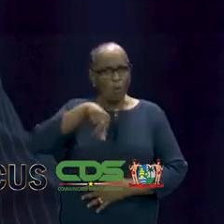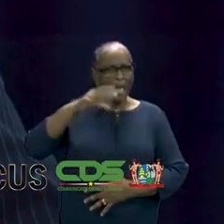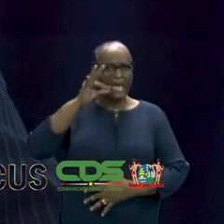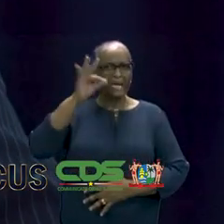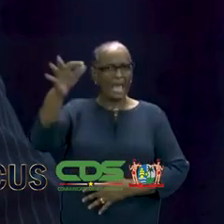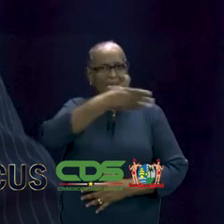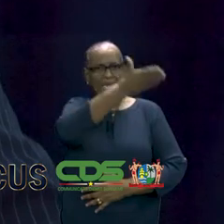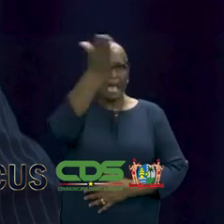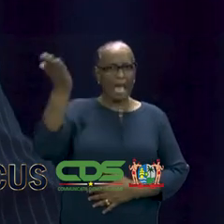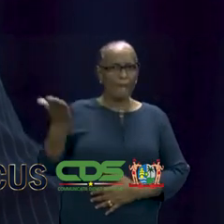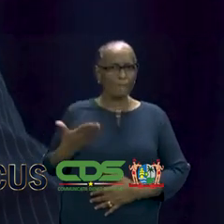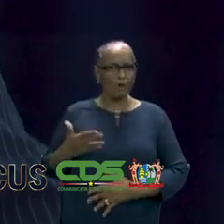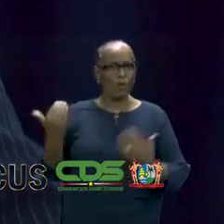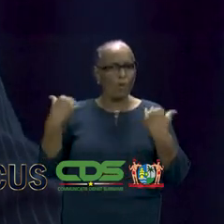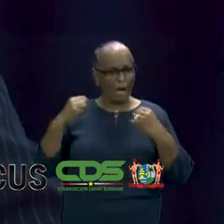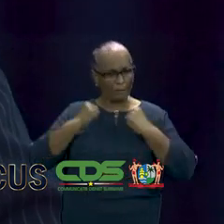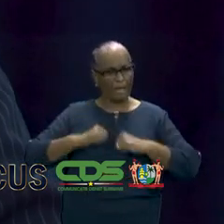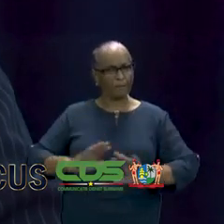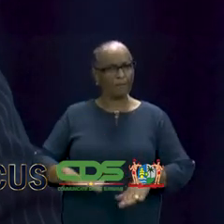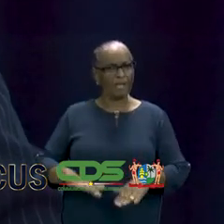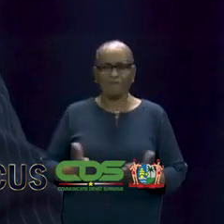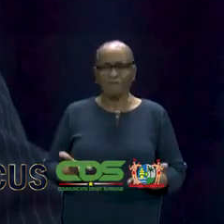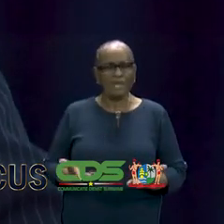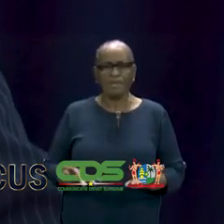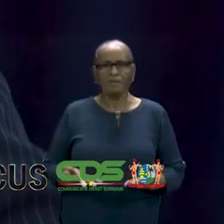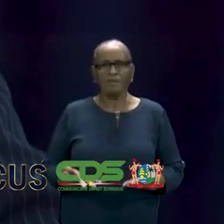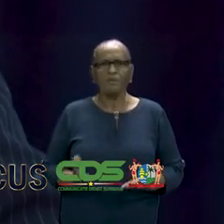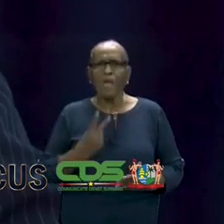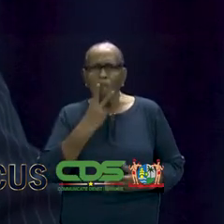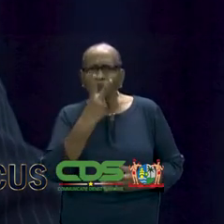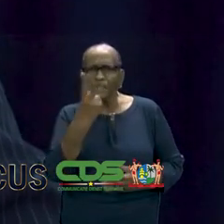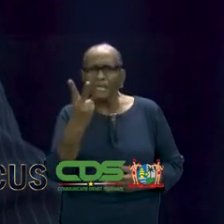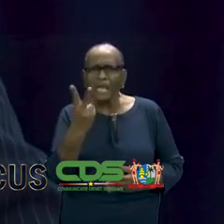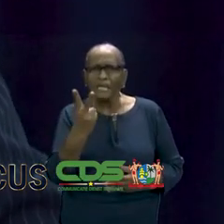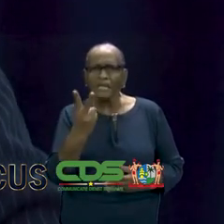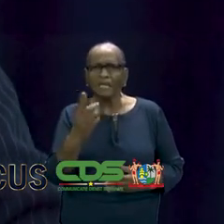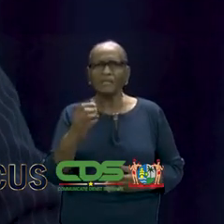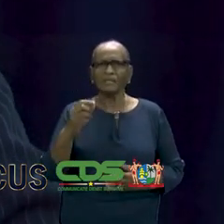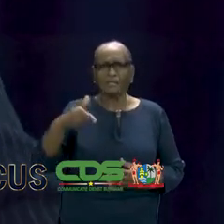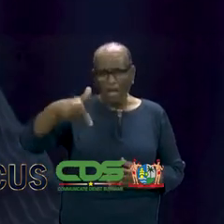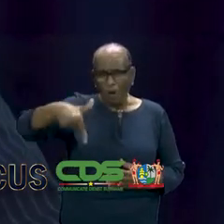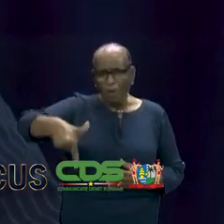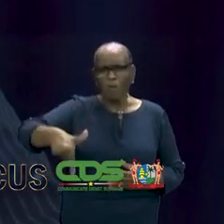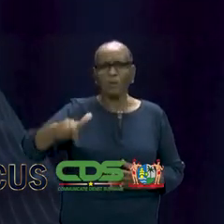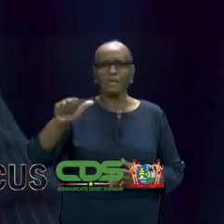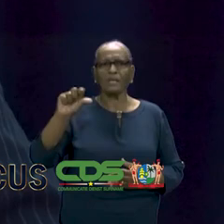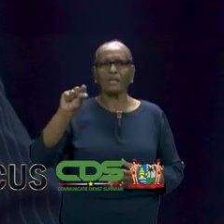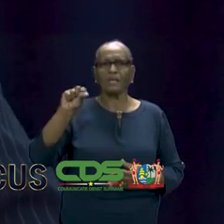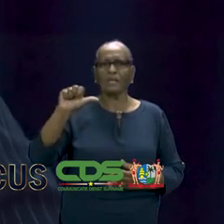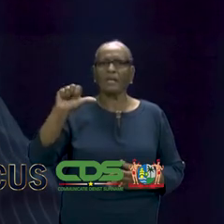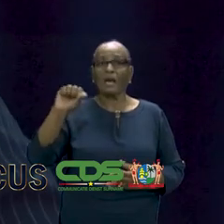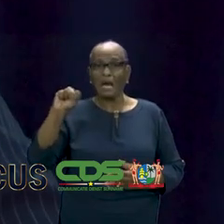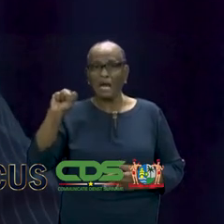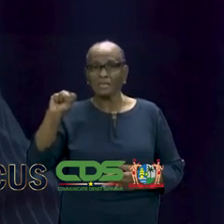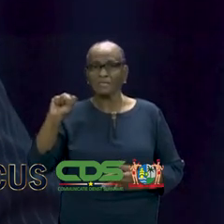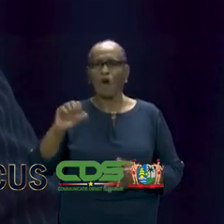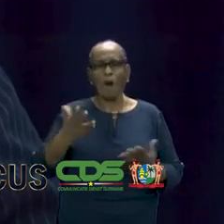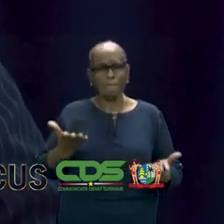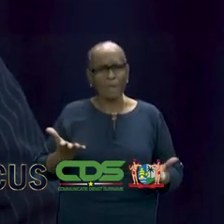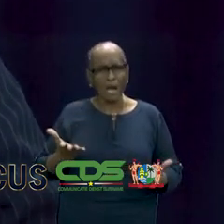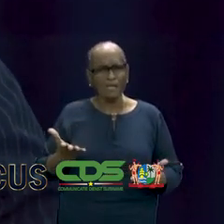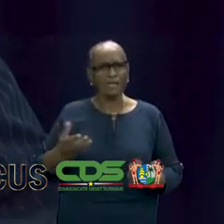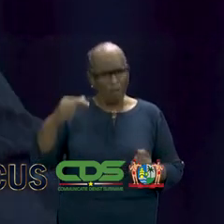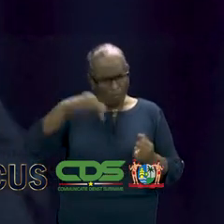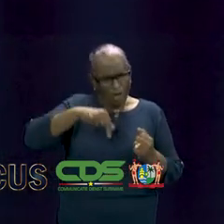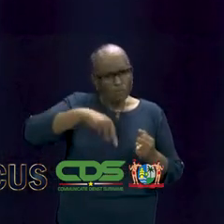zijn we bezig om na te gaan. Omdat die gas- en olie-exploitatie pas in 2025 gaat plaatsen. Moet